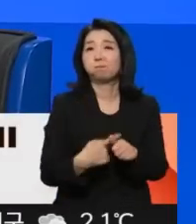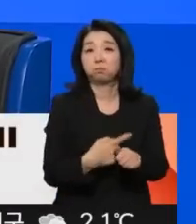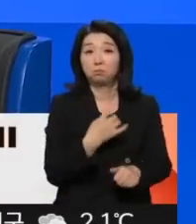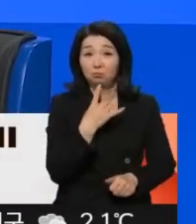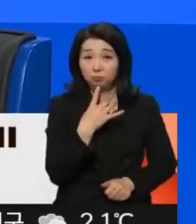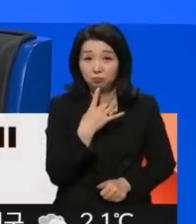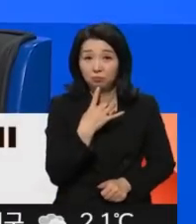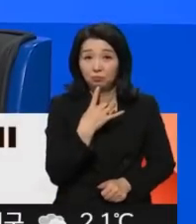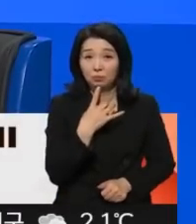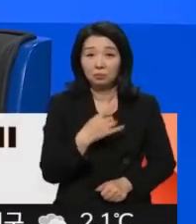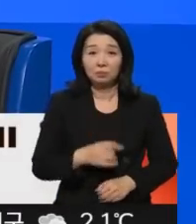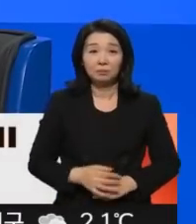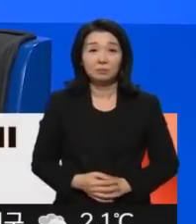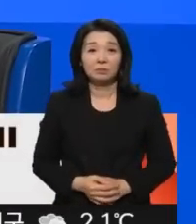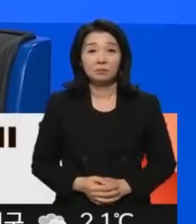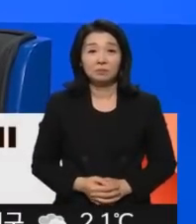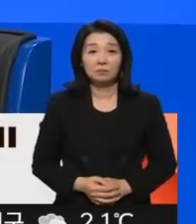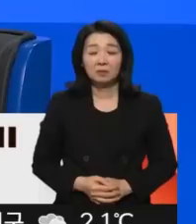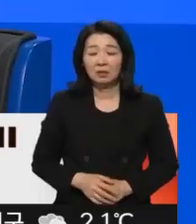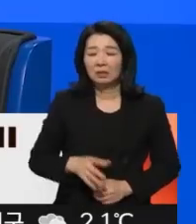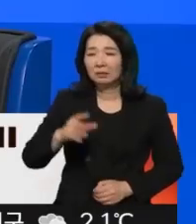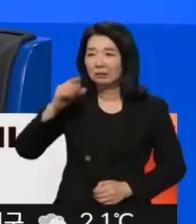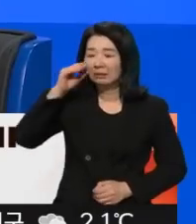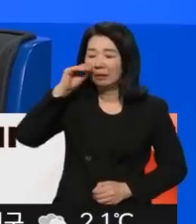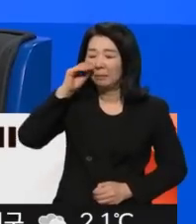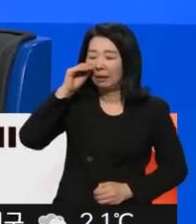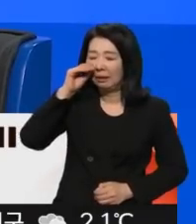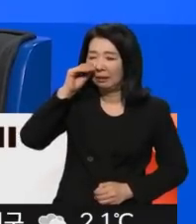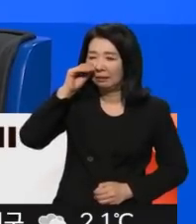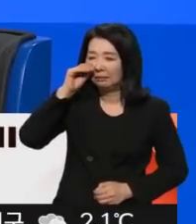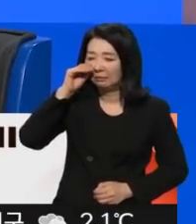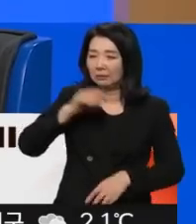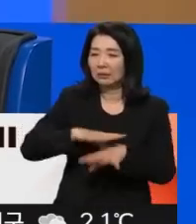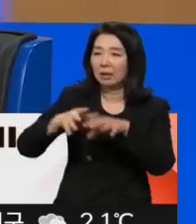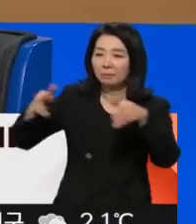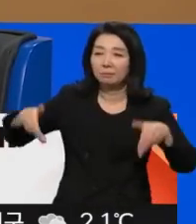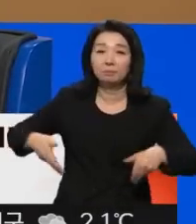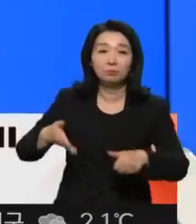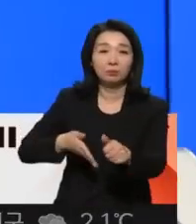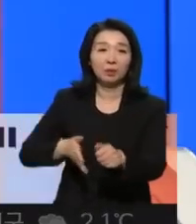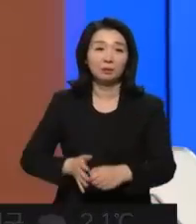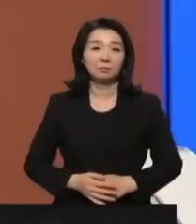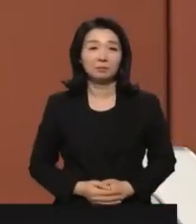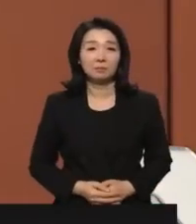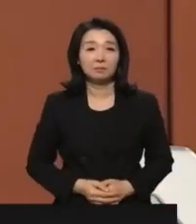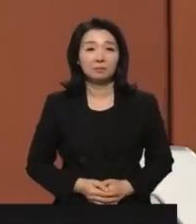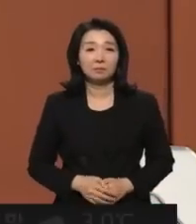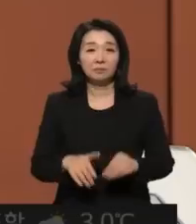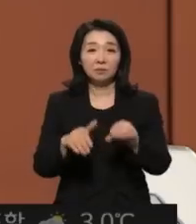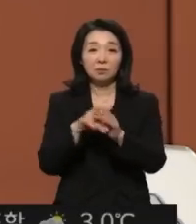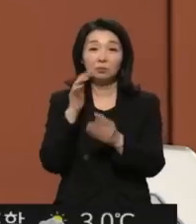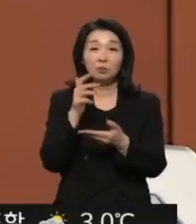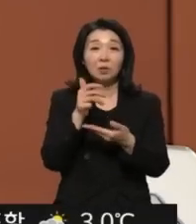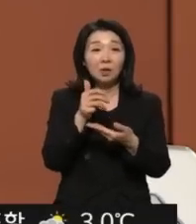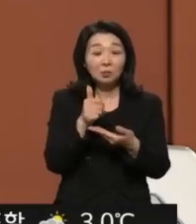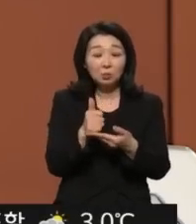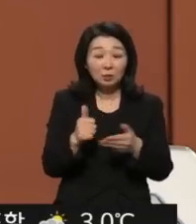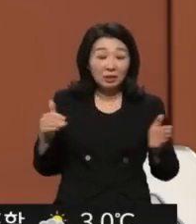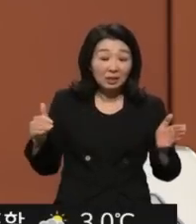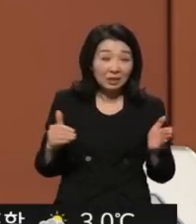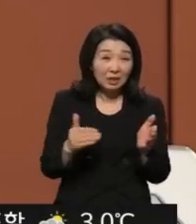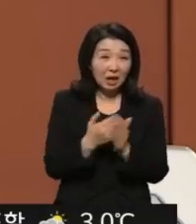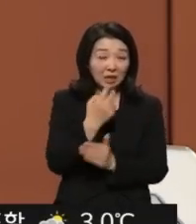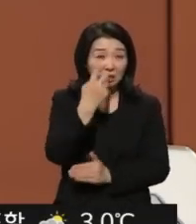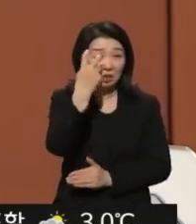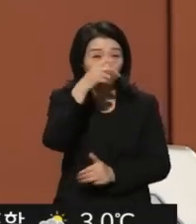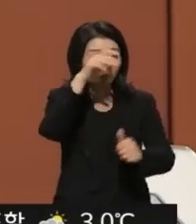있다. 비판을 했습니다. 부디 도를 넘지 않기를 바란다. 이런 주문도 함께 했습니다. 네. 한때 문재인 전 대통령까지 수사가